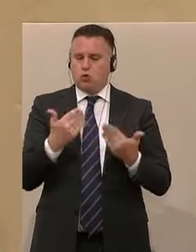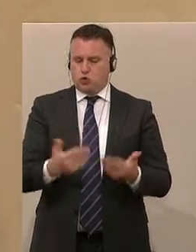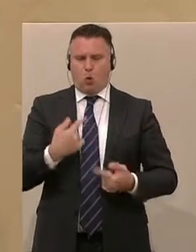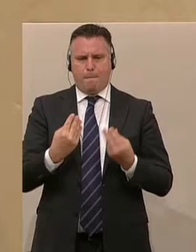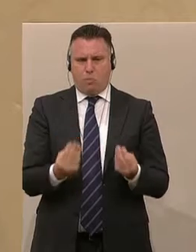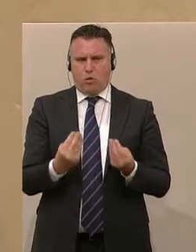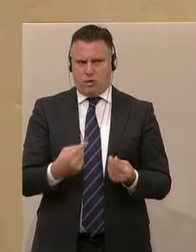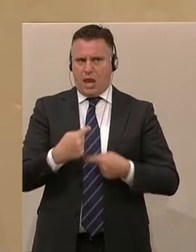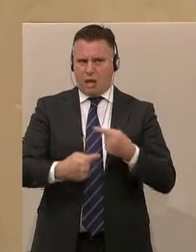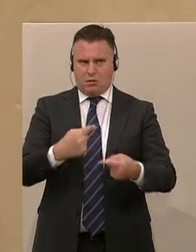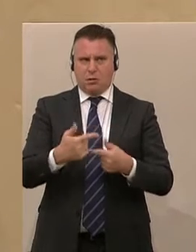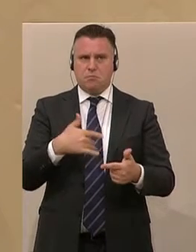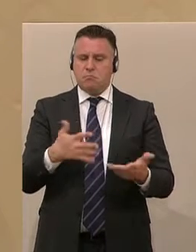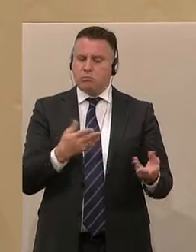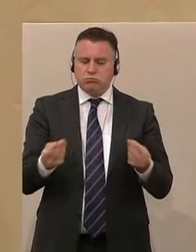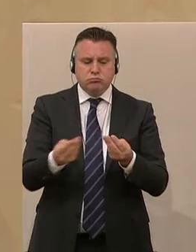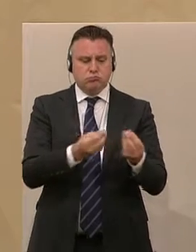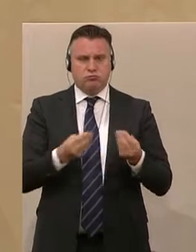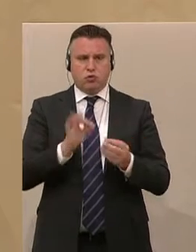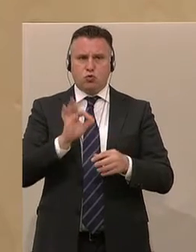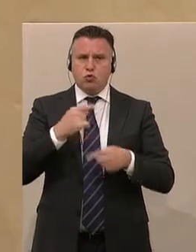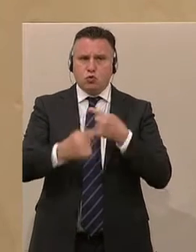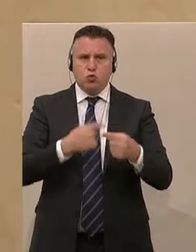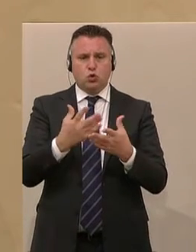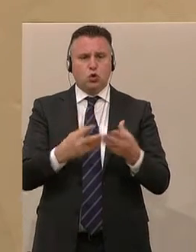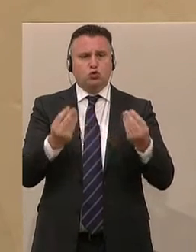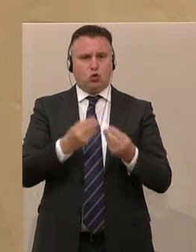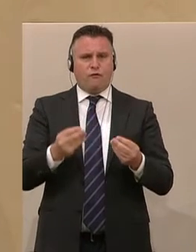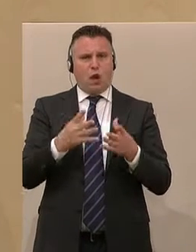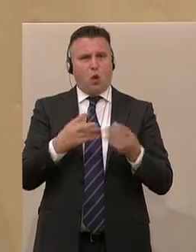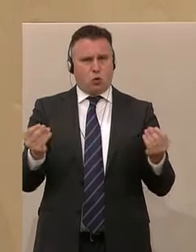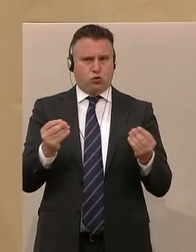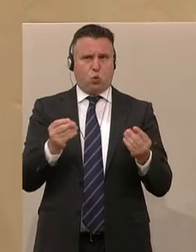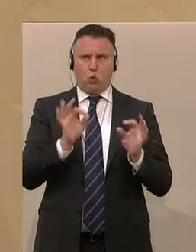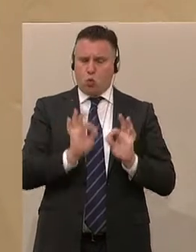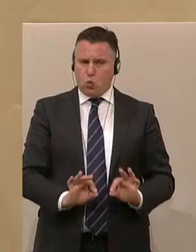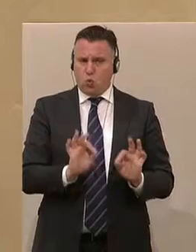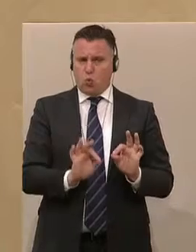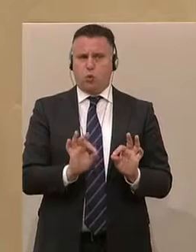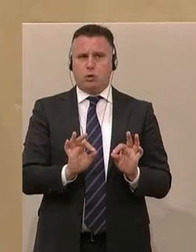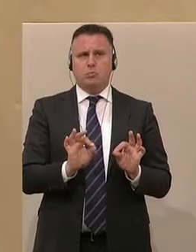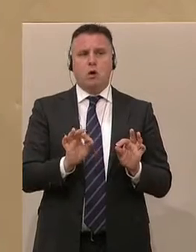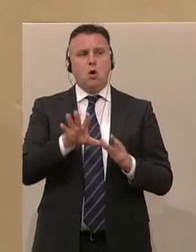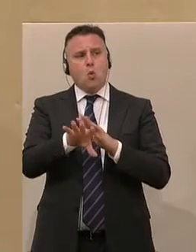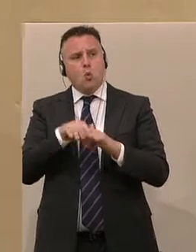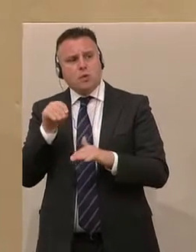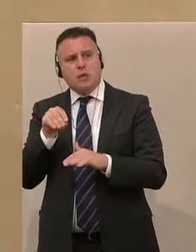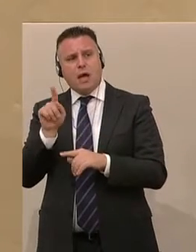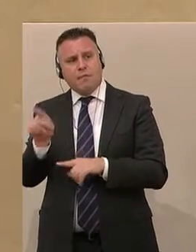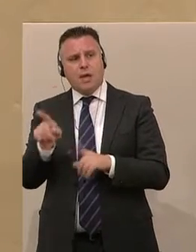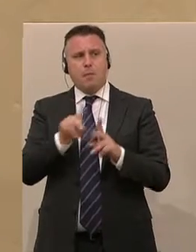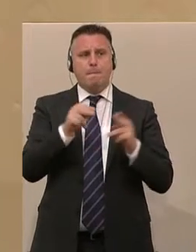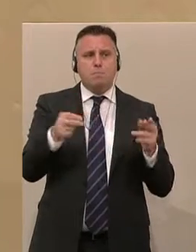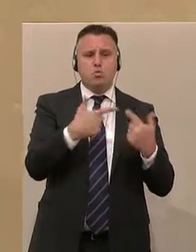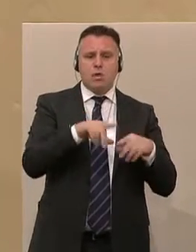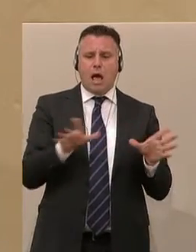Hier geht es um harmonisierte Softwarelösungen, enge Abstimmung auch zwischen Unternehmern,